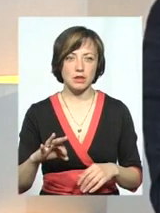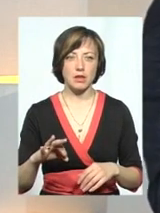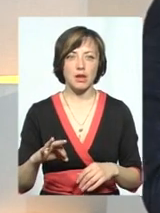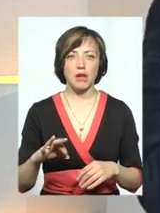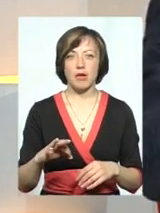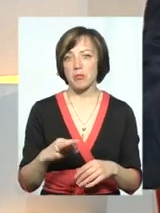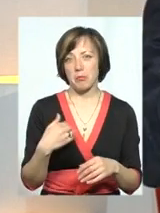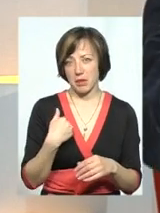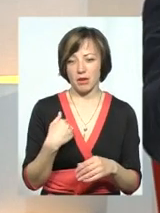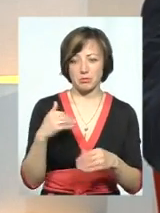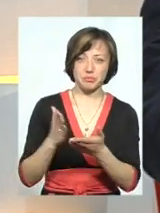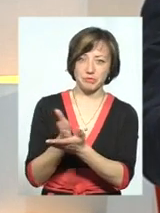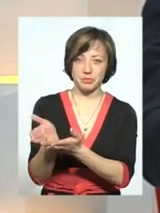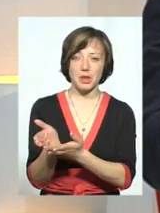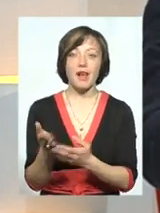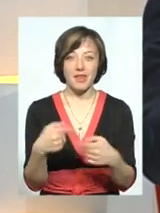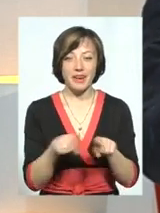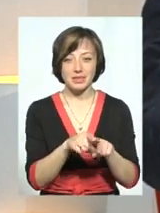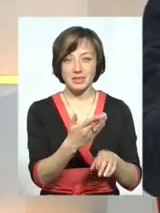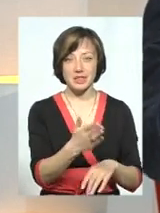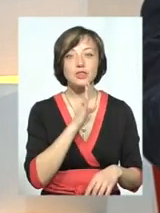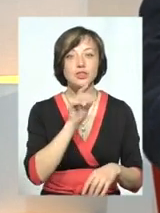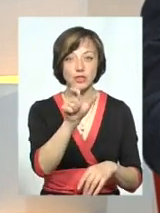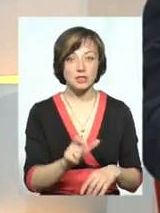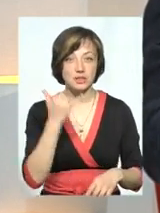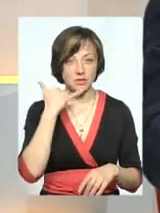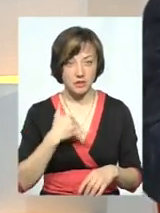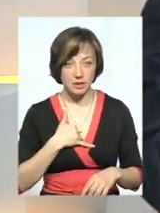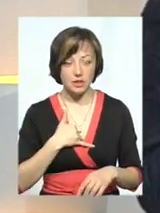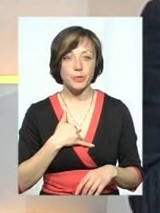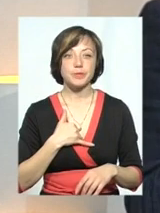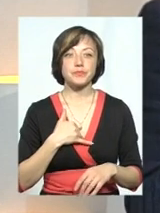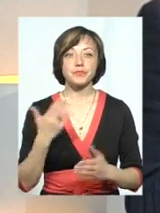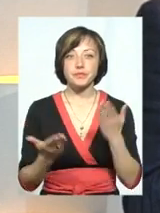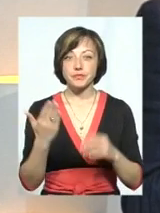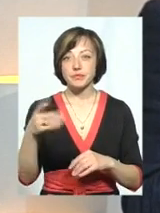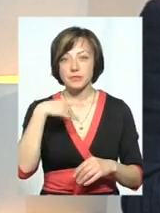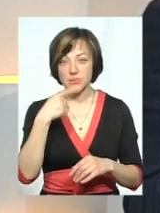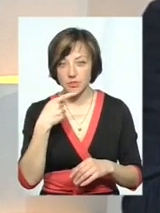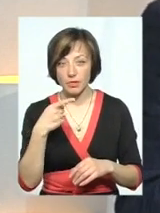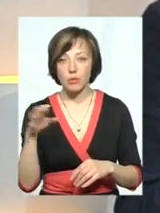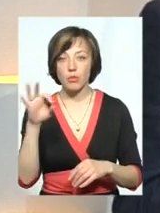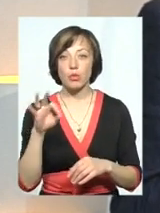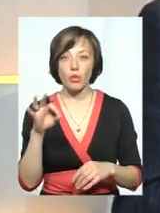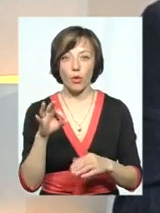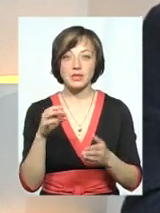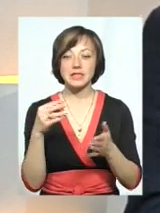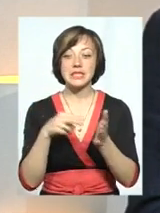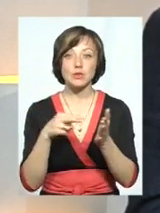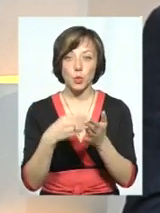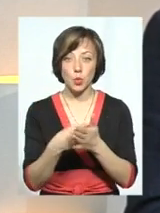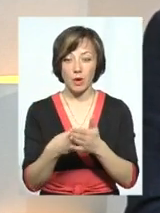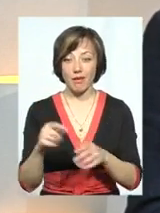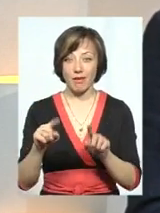питань орієнтуємося. Я мав на увазі за такий бізнес, як тільки що зателефонувала нам жінка. А якщо ви кажете про ціну кліка, так. Якщо ми візьмемо